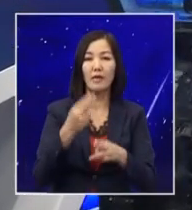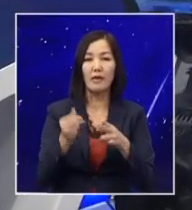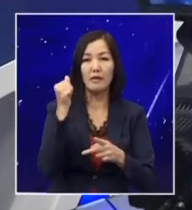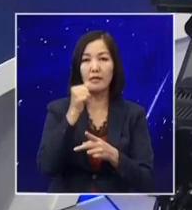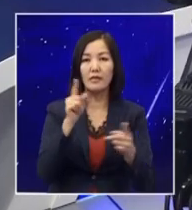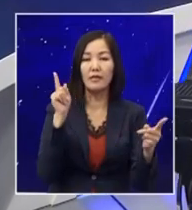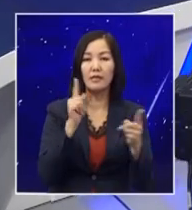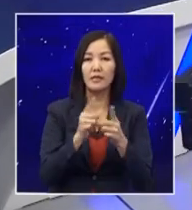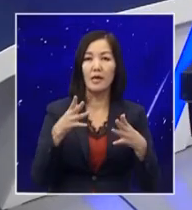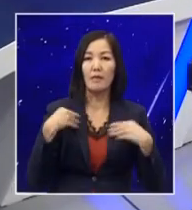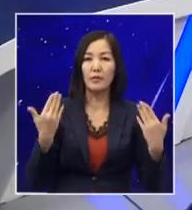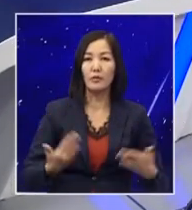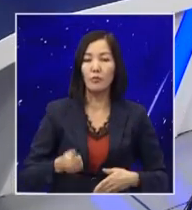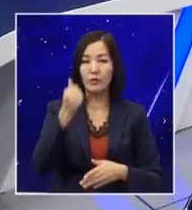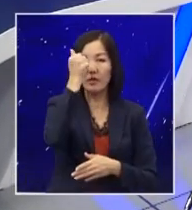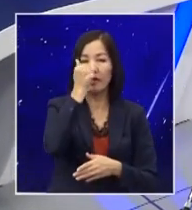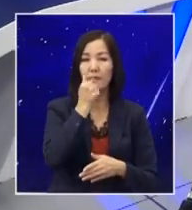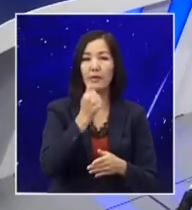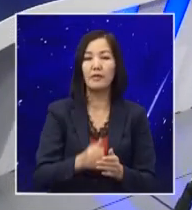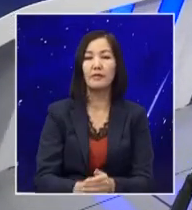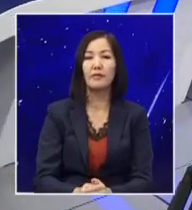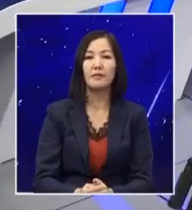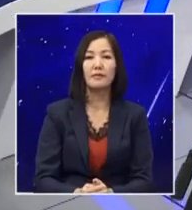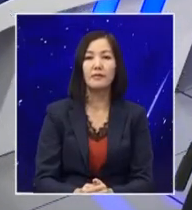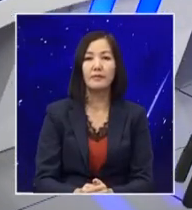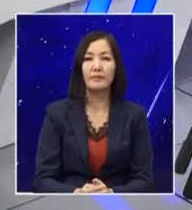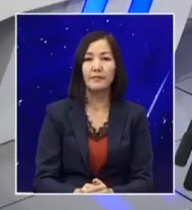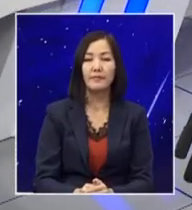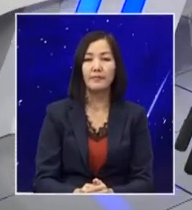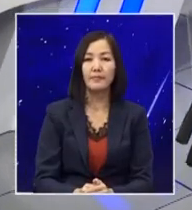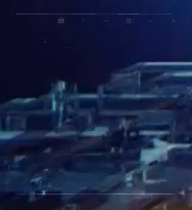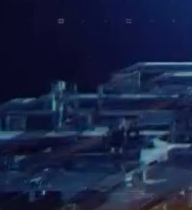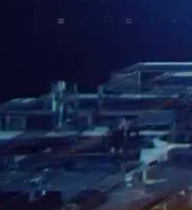көрермен, бүгінге келіп түскен ақпараттар легі осындай. Назарларыңызға рахмет, амандықта жүздескенше.